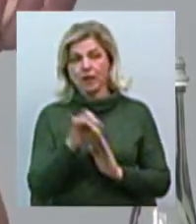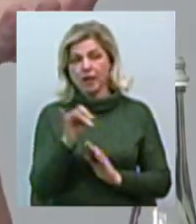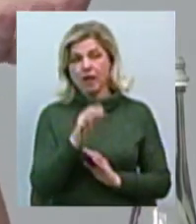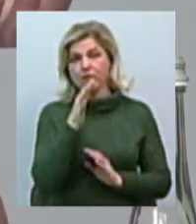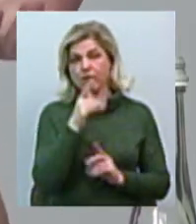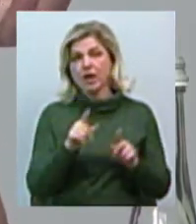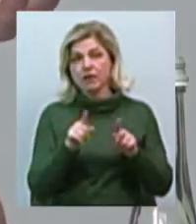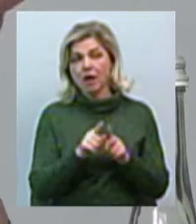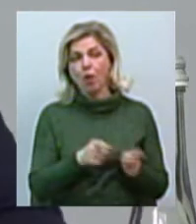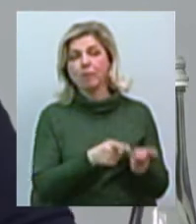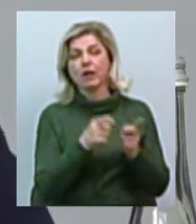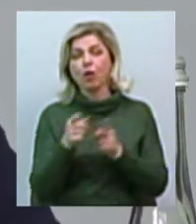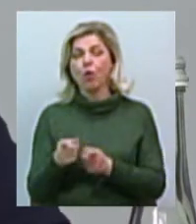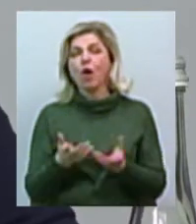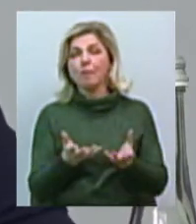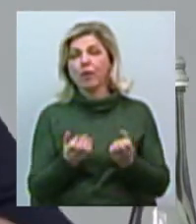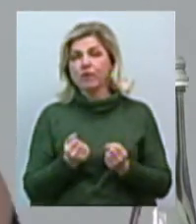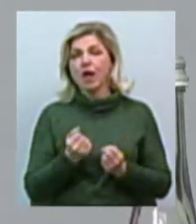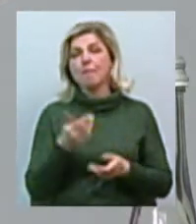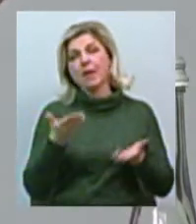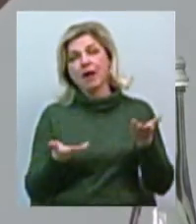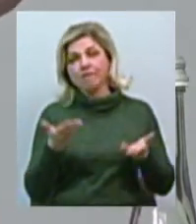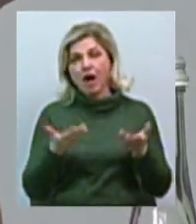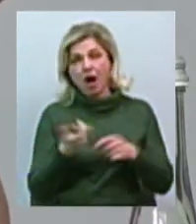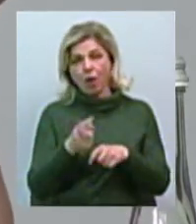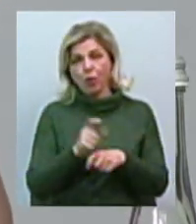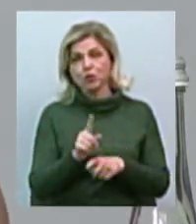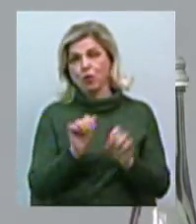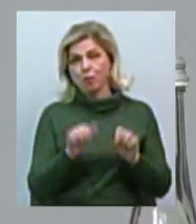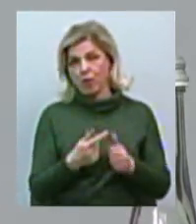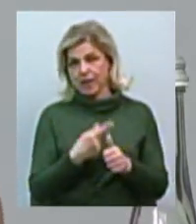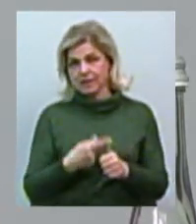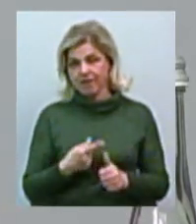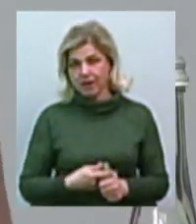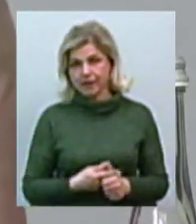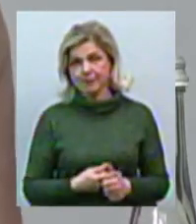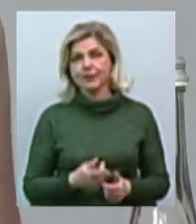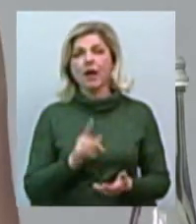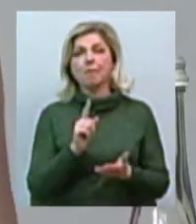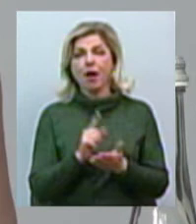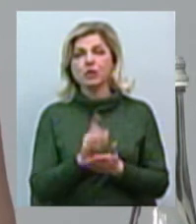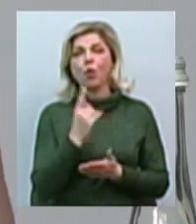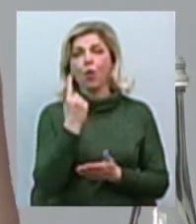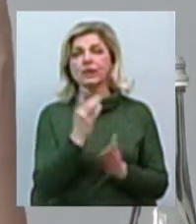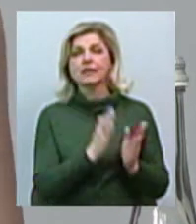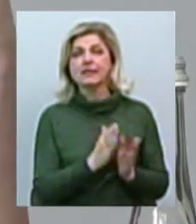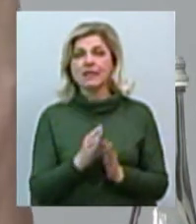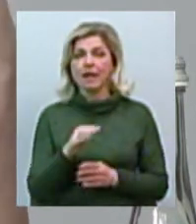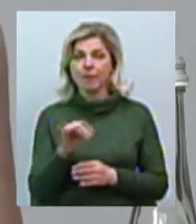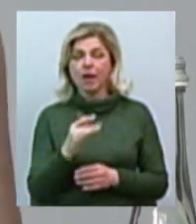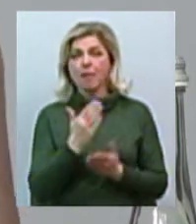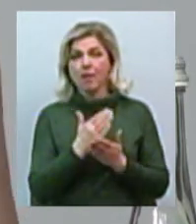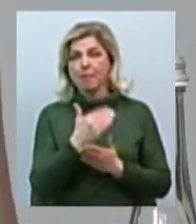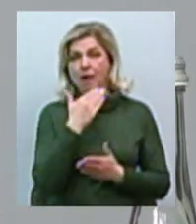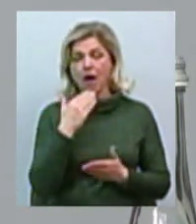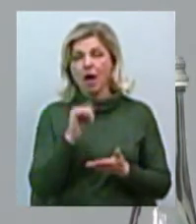час такого переходу отримати переваги, які можна назвати. Маючи в одній системі, ми маємо багато на